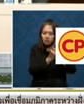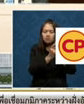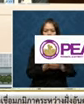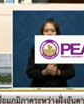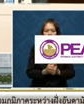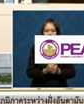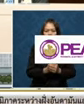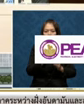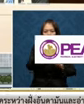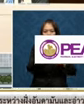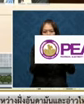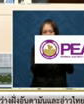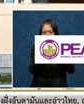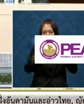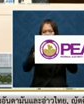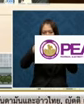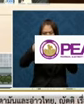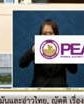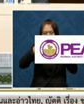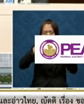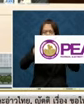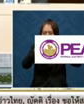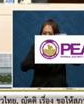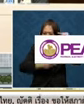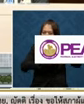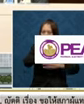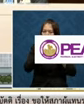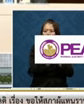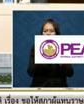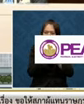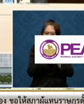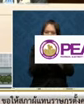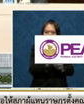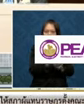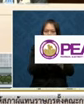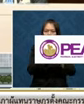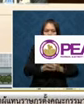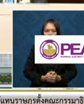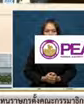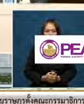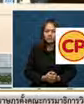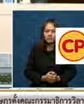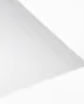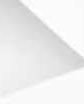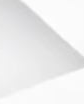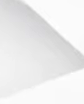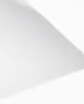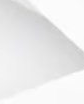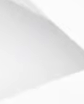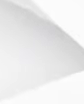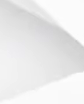ซึ่งรัฐธรรมนูญแห่งราชอาณาจักรไทยทุกประการ ซึ่งรัฐธรรมนูญแห่งราชอาณาจักรไทยทุกประการ